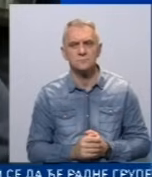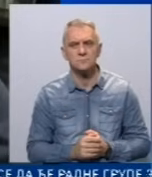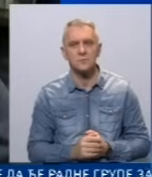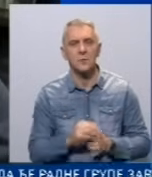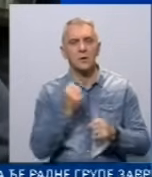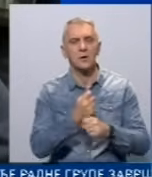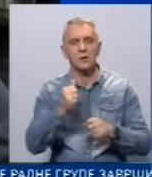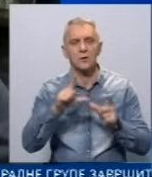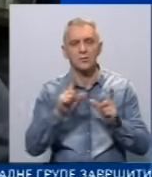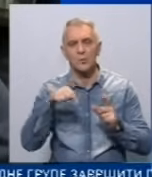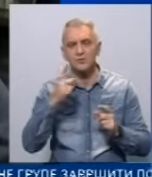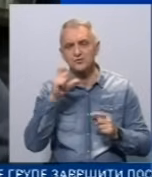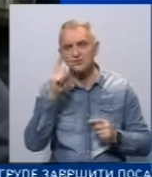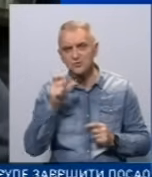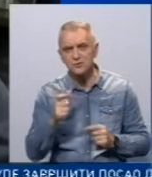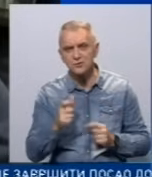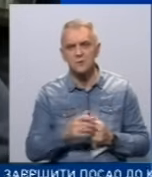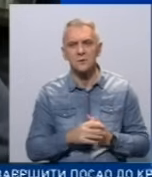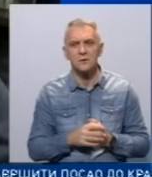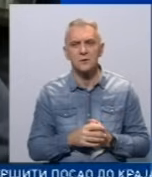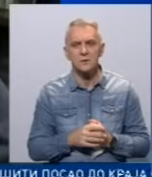Mladen Grujičić kao član glavnog odbora SNSD-a